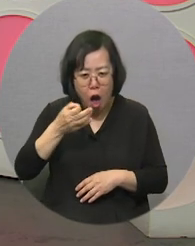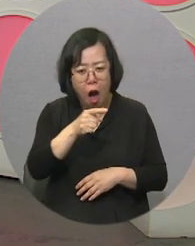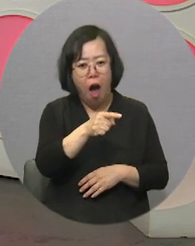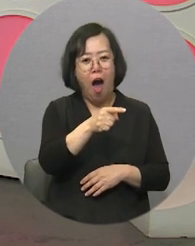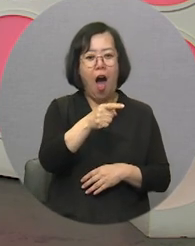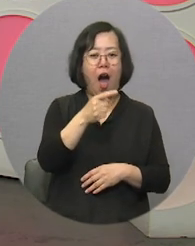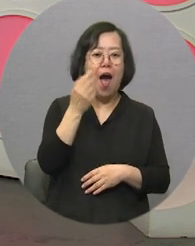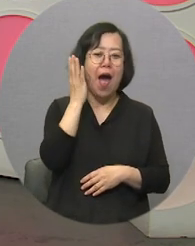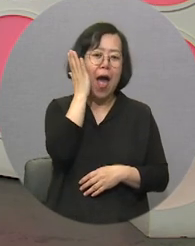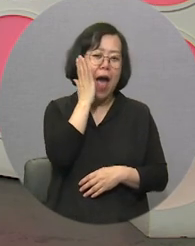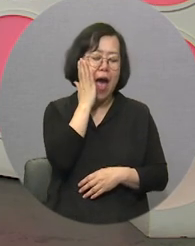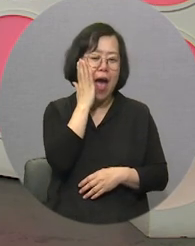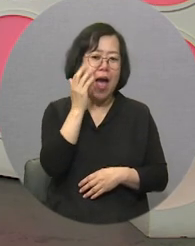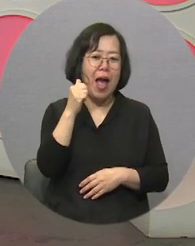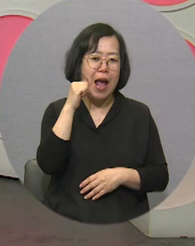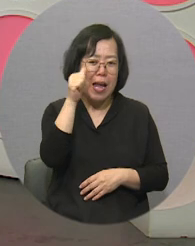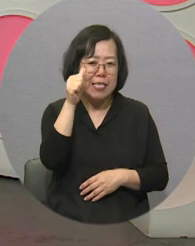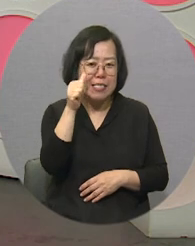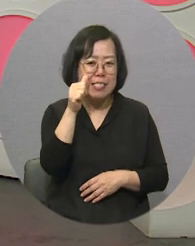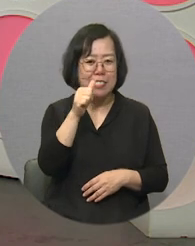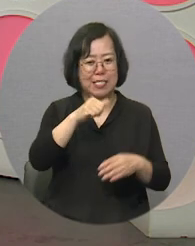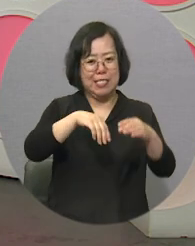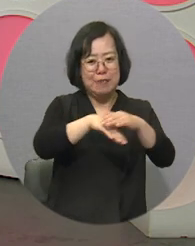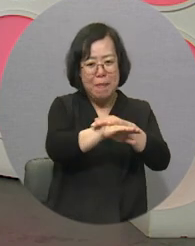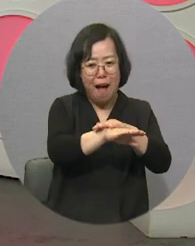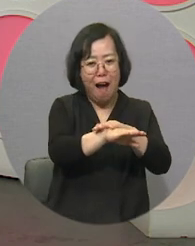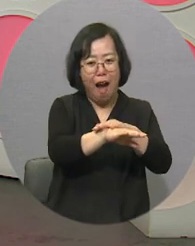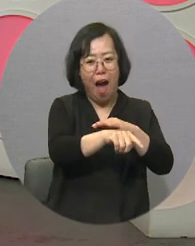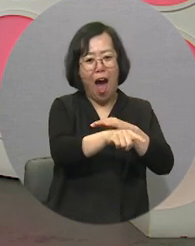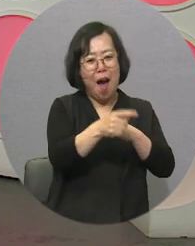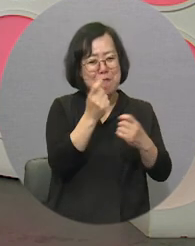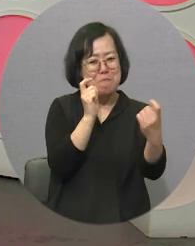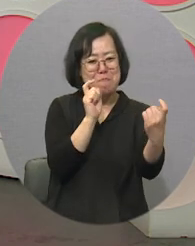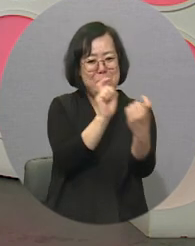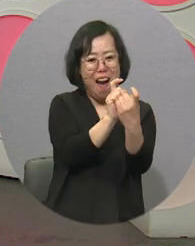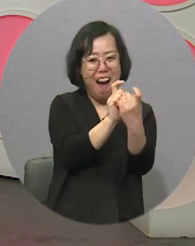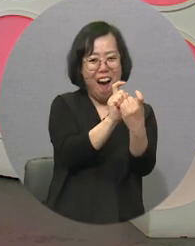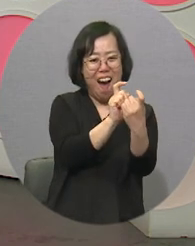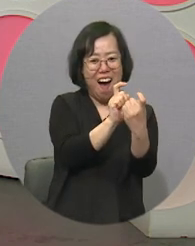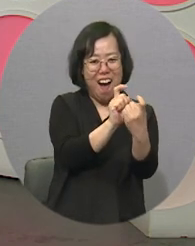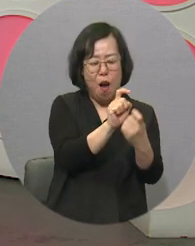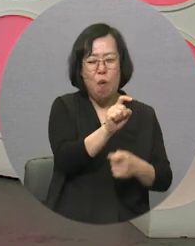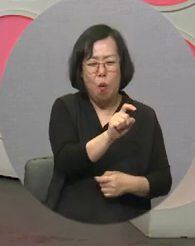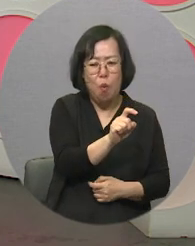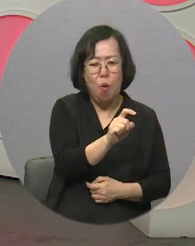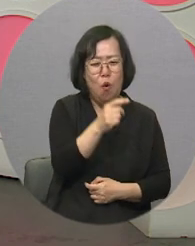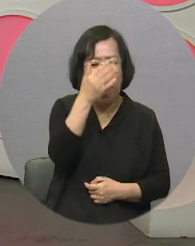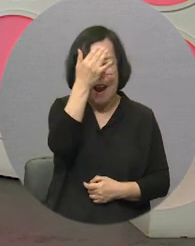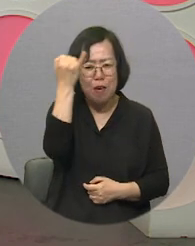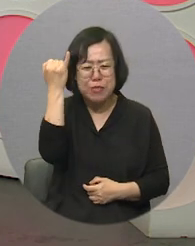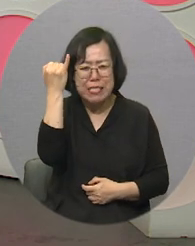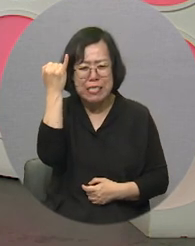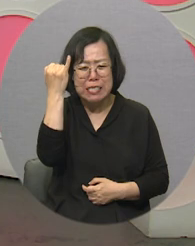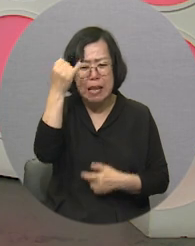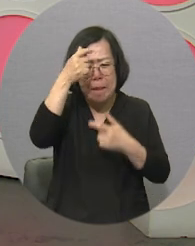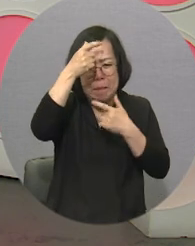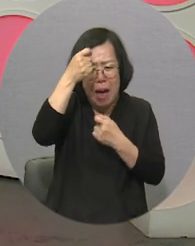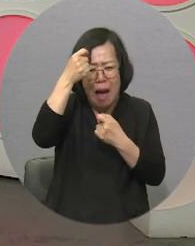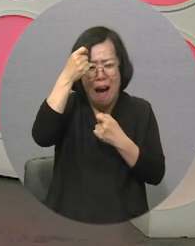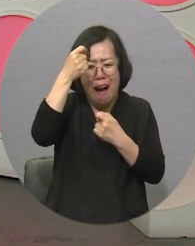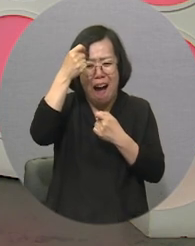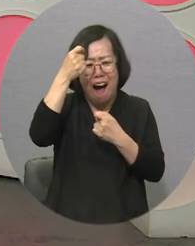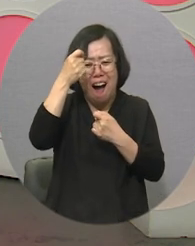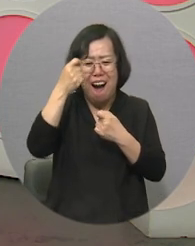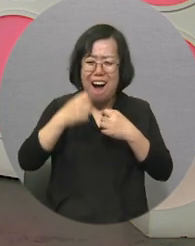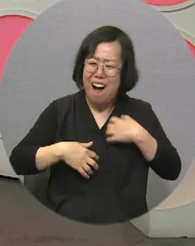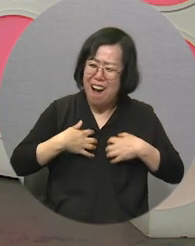갈색 구두가 제 시선을 사로잡았고, 그 구두를 신은 저희 외할아버지를 생각하니까 아, 너무